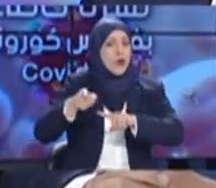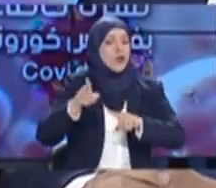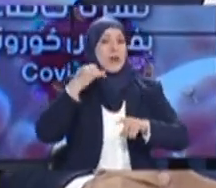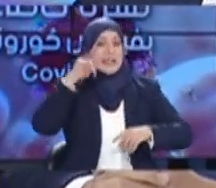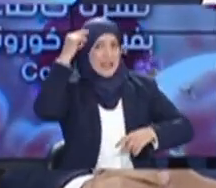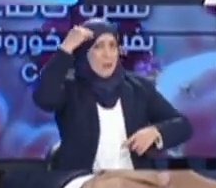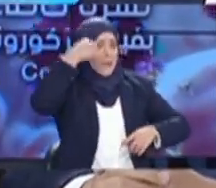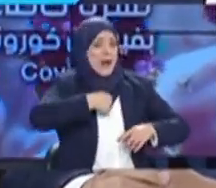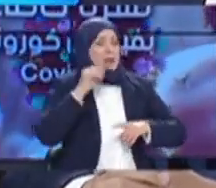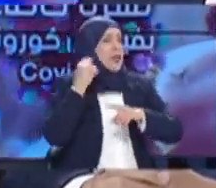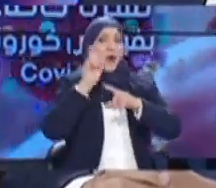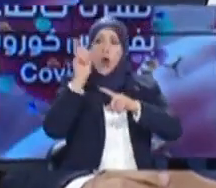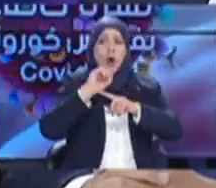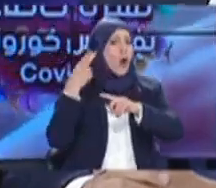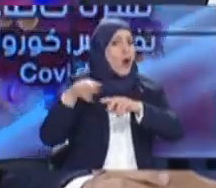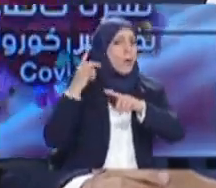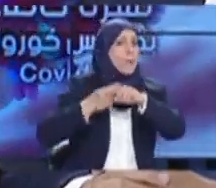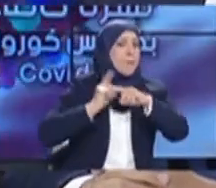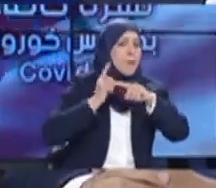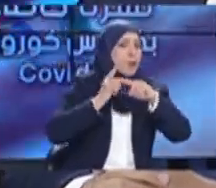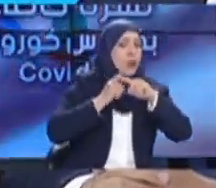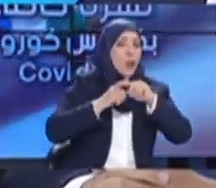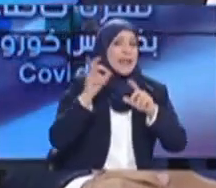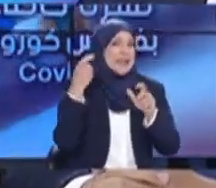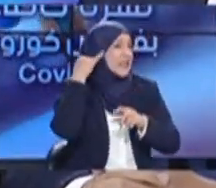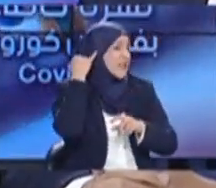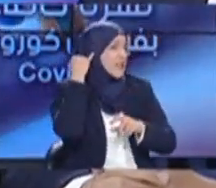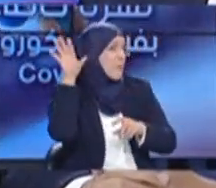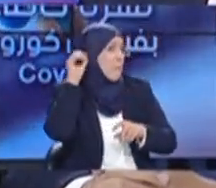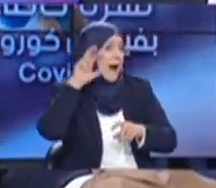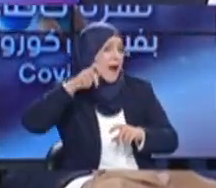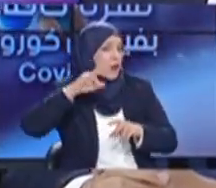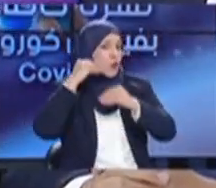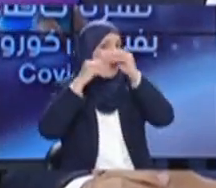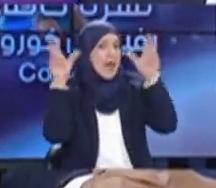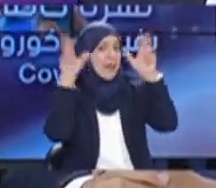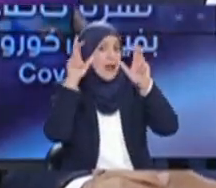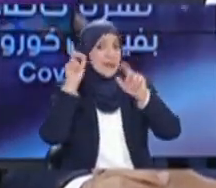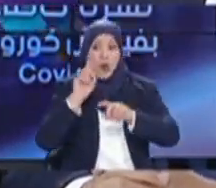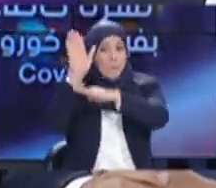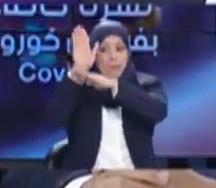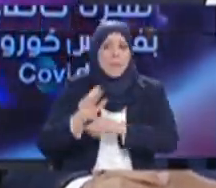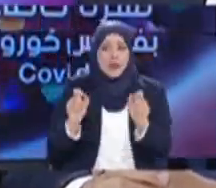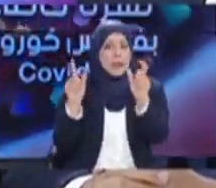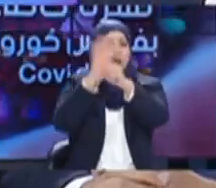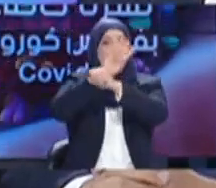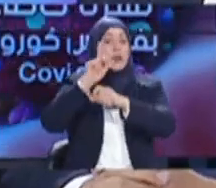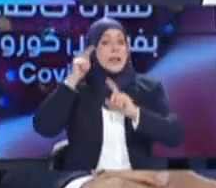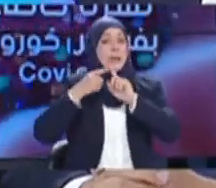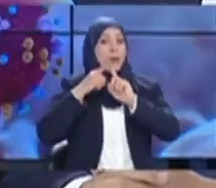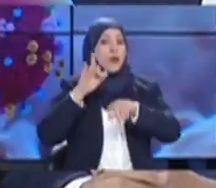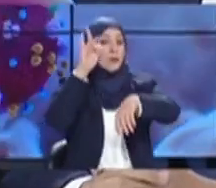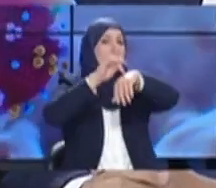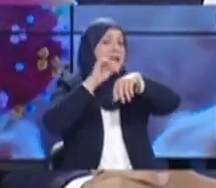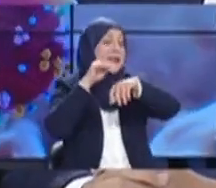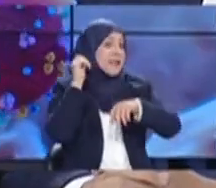وحده على خاطر سمع في الاعلام اللي هو يداوي راهو ما يحميهش من الفيروس. واضح. دونك هذوما نعطيهم كلوروكين